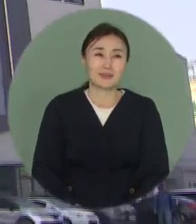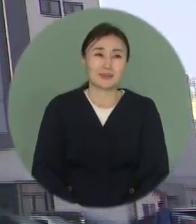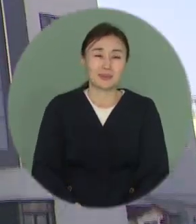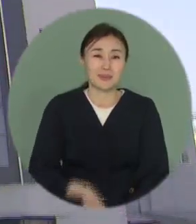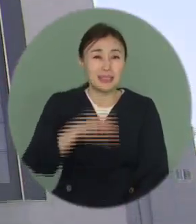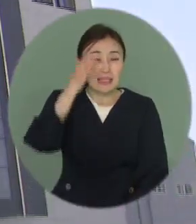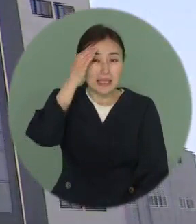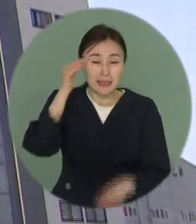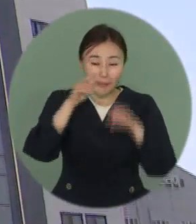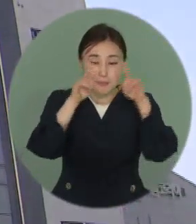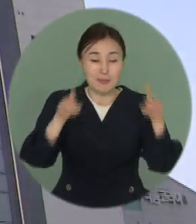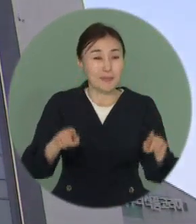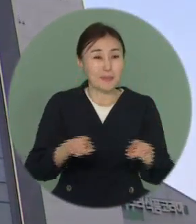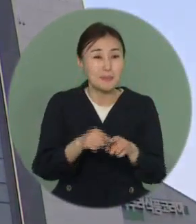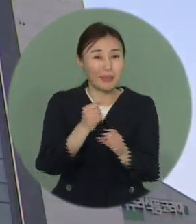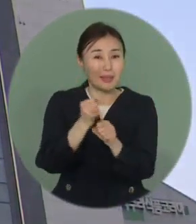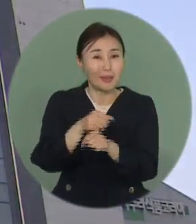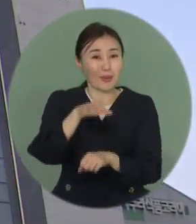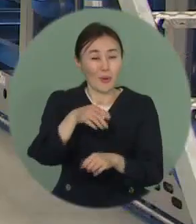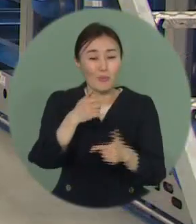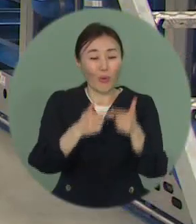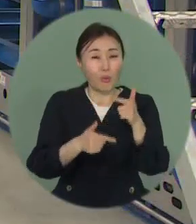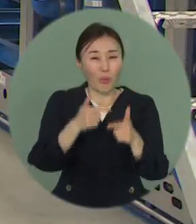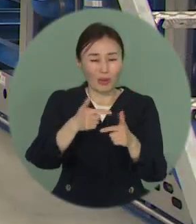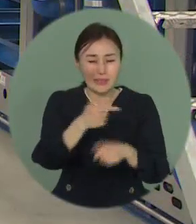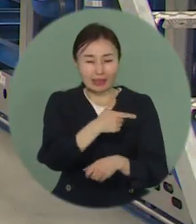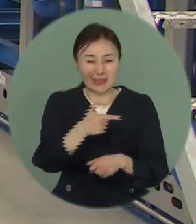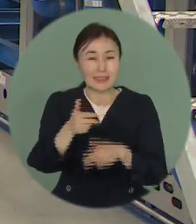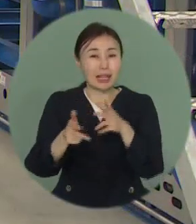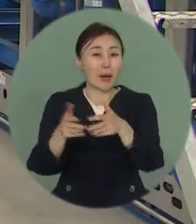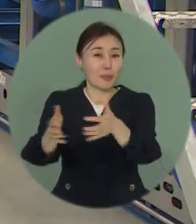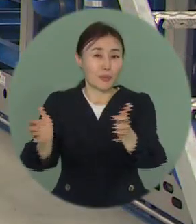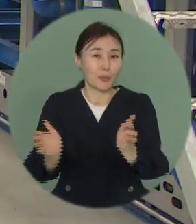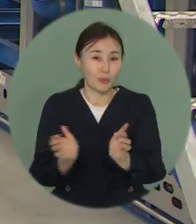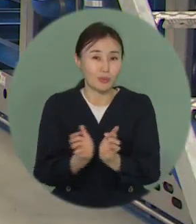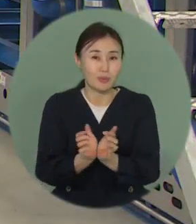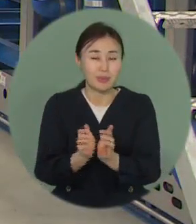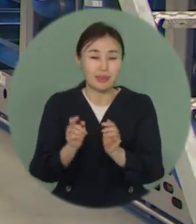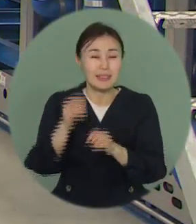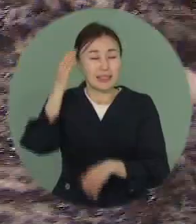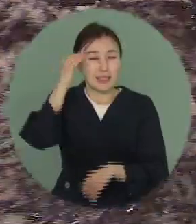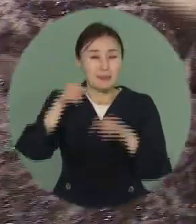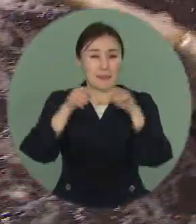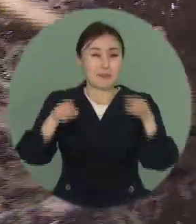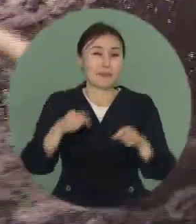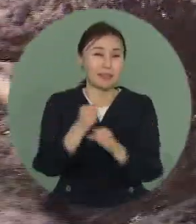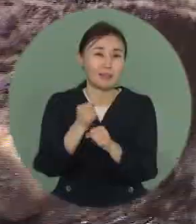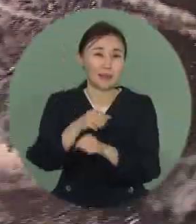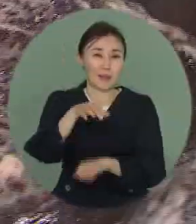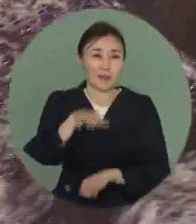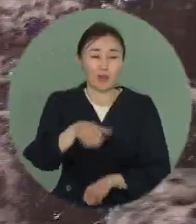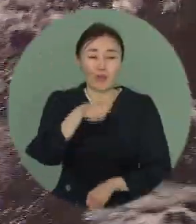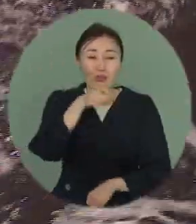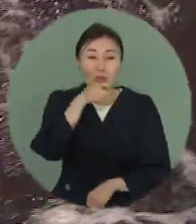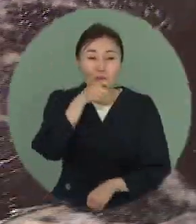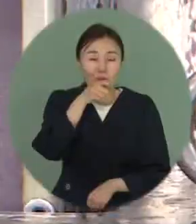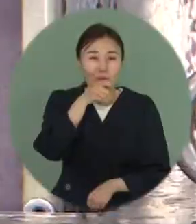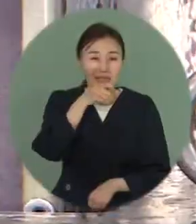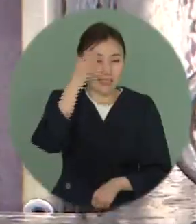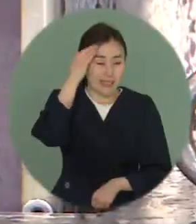김가공 업체들이 몰려 있는 목포 대양 산단의 한 김가공 공장입니다 물김을 세척해